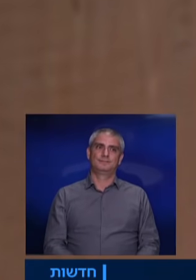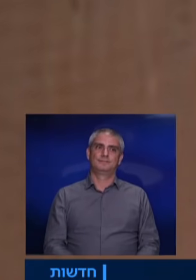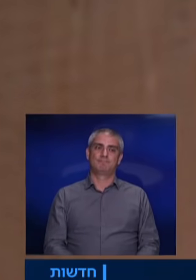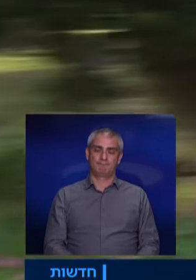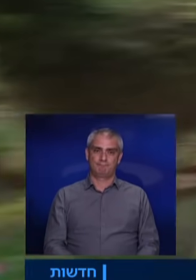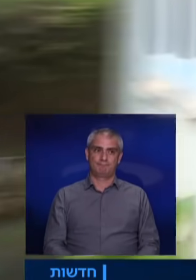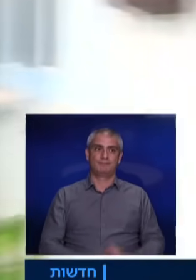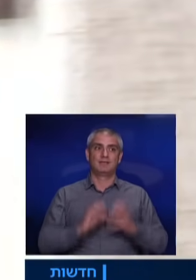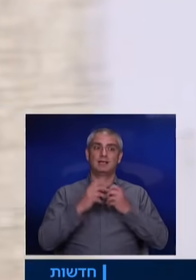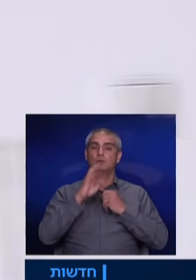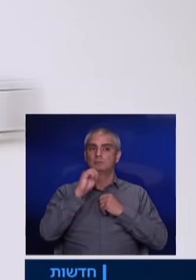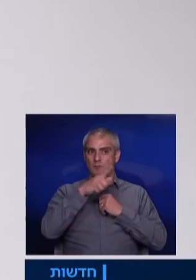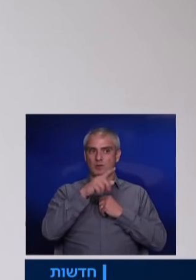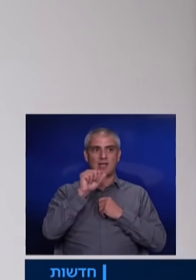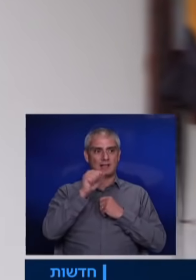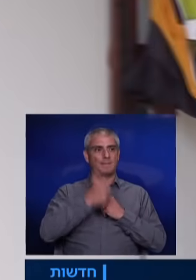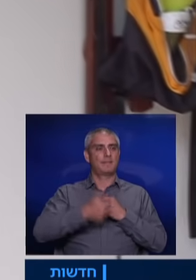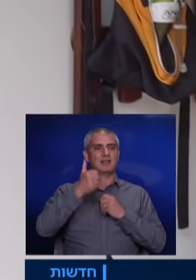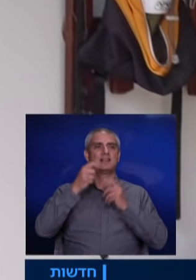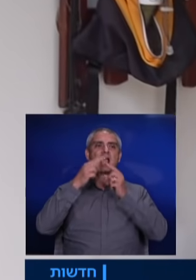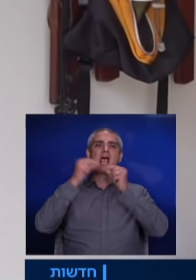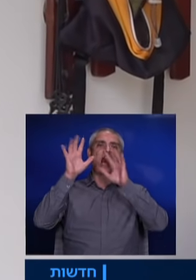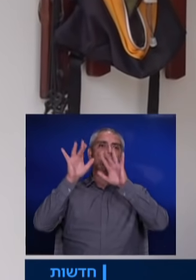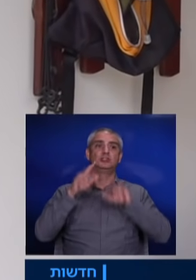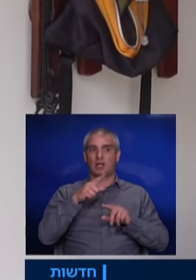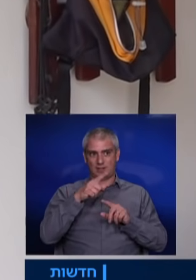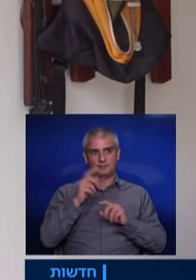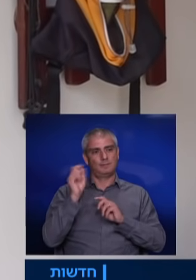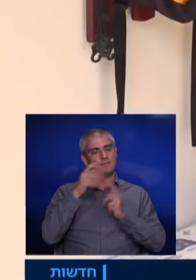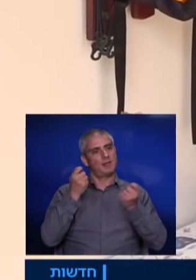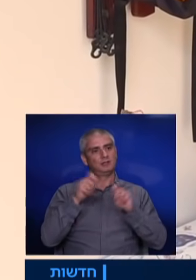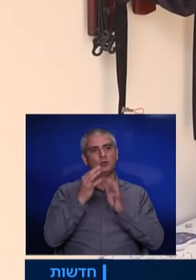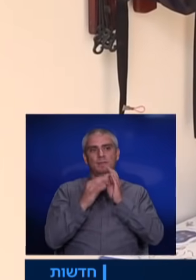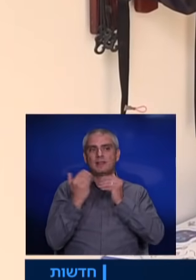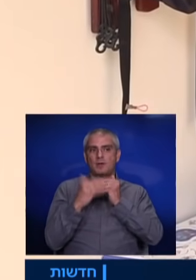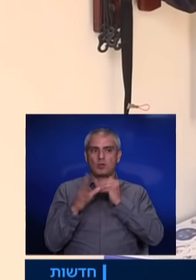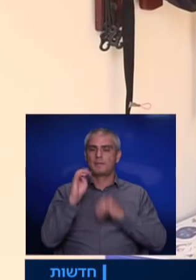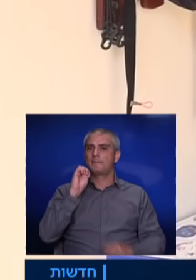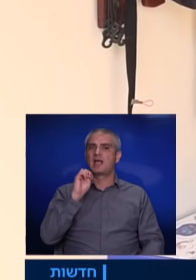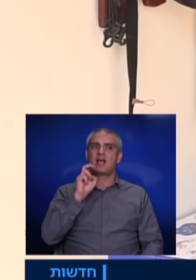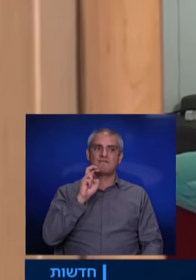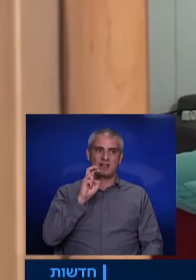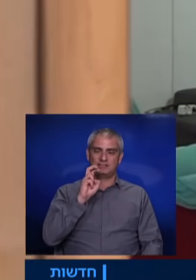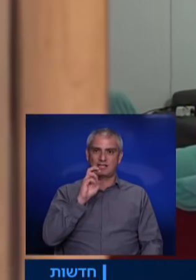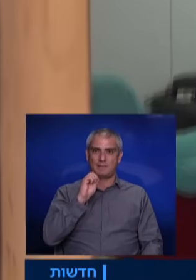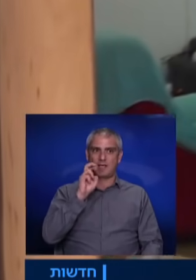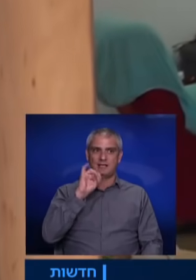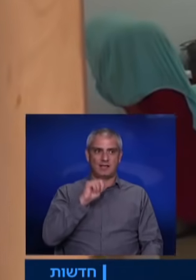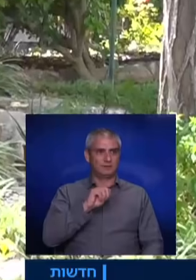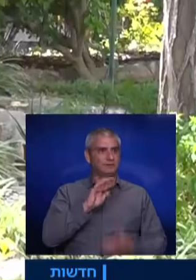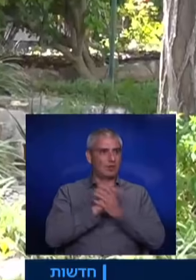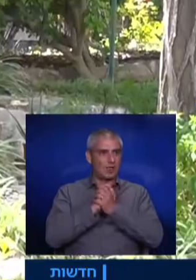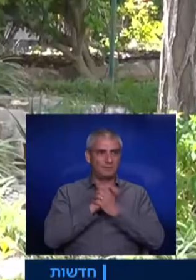בקיבוץ מעברות, איילת, מנכלית עלי שלכת, באה לסגור פרטים אחרונים עם מיכה ועלי זמעיין.